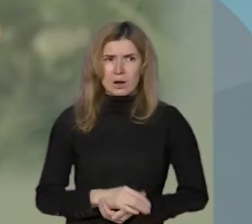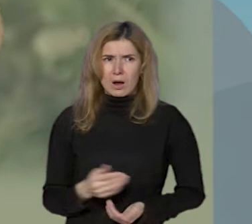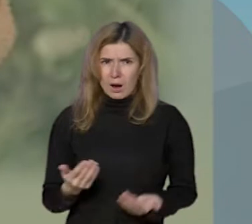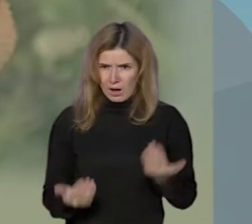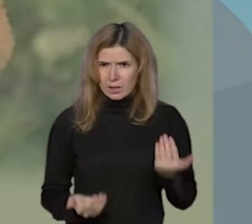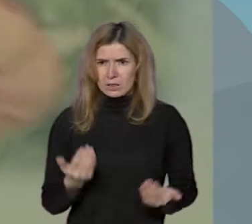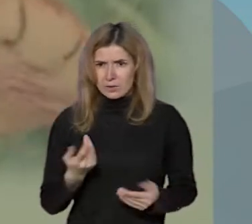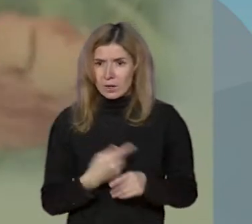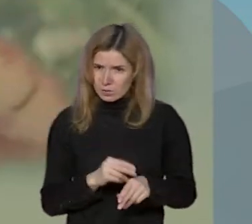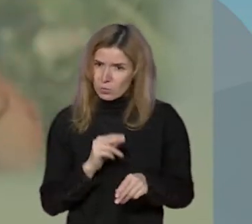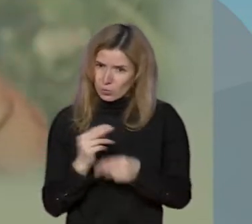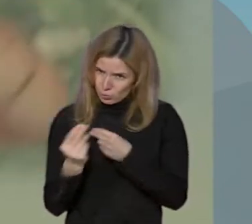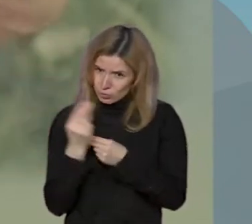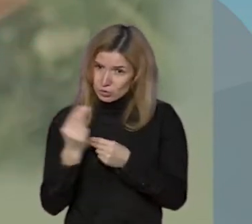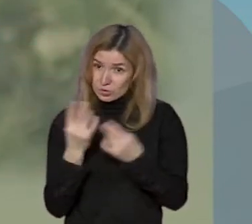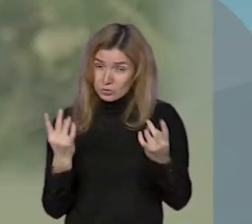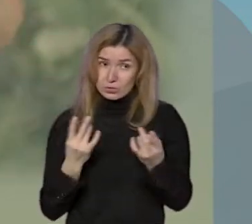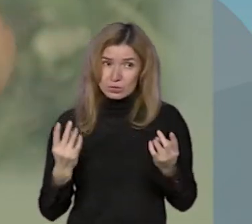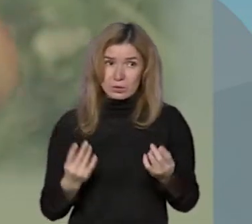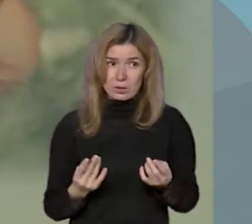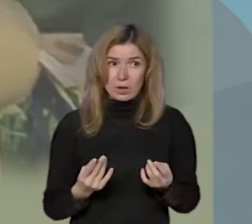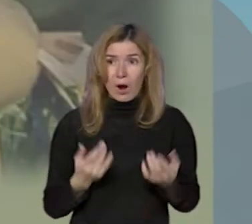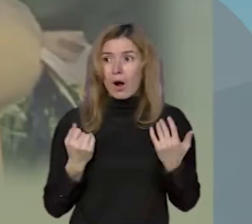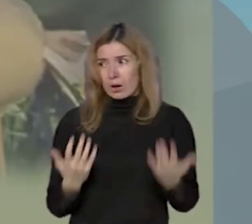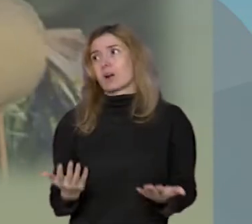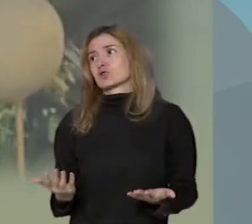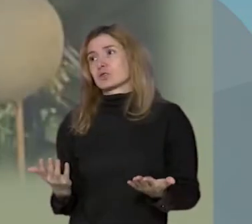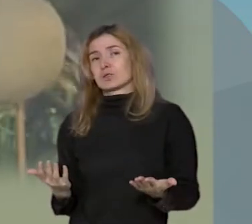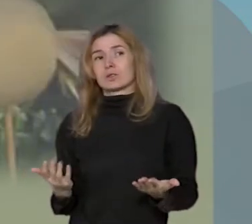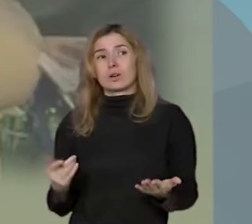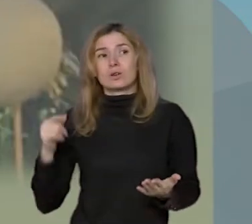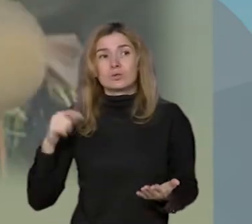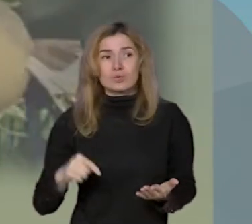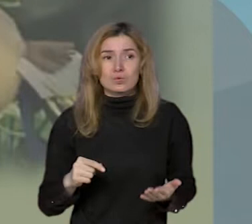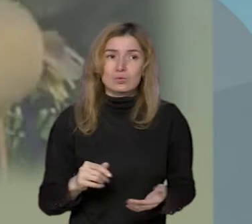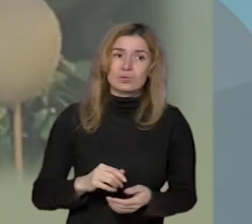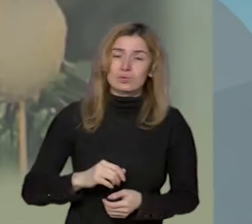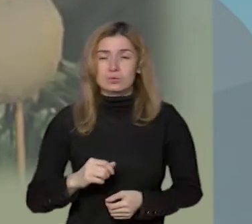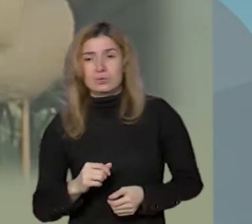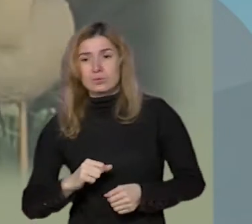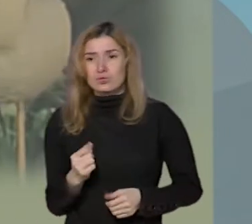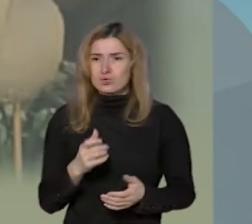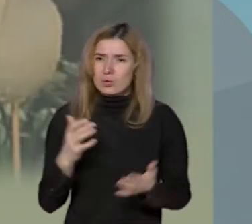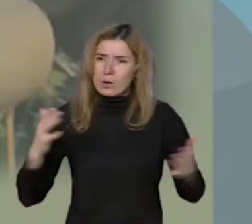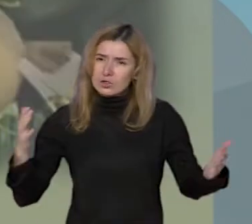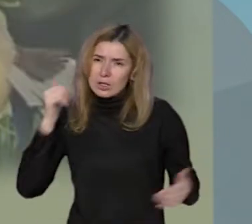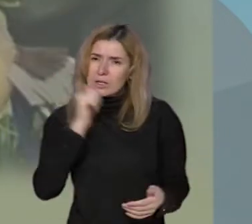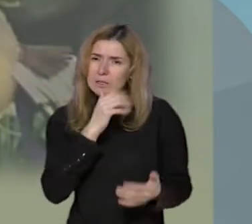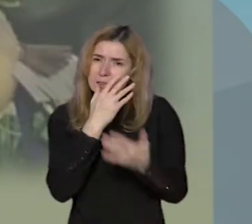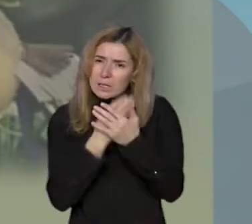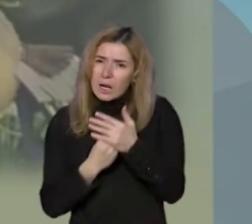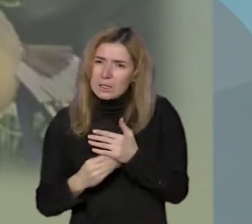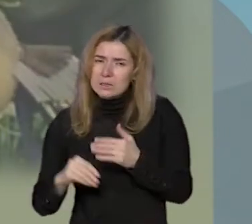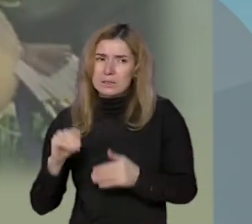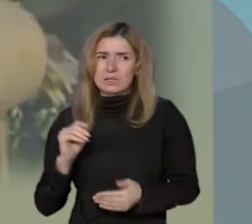А разве этому учиться нужно? А то как же, тут, дружок, большая тайна